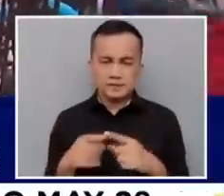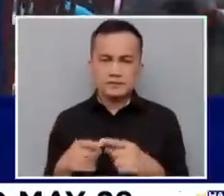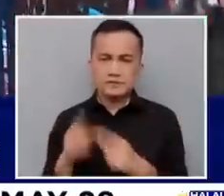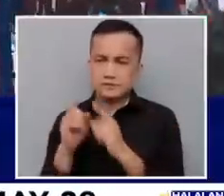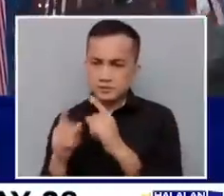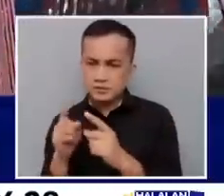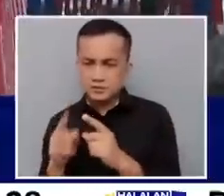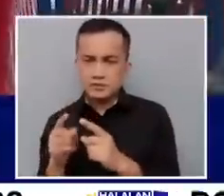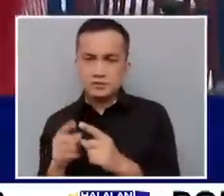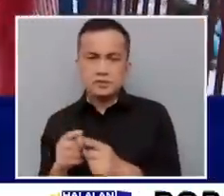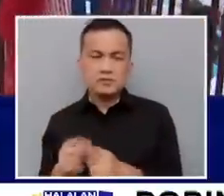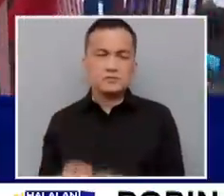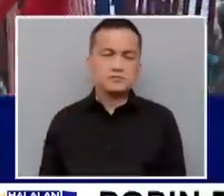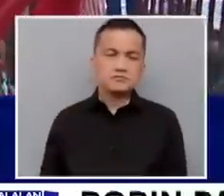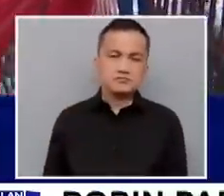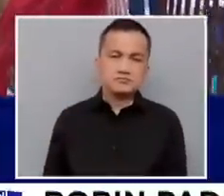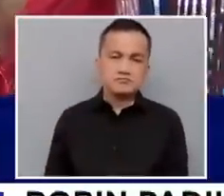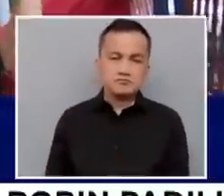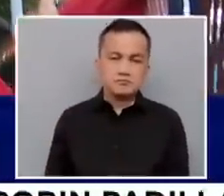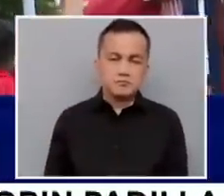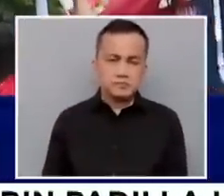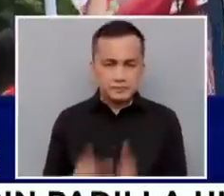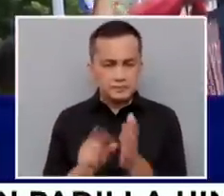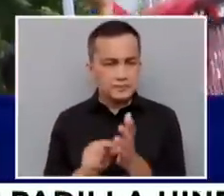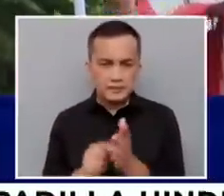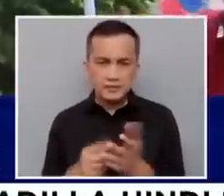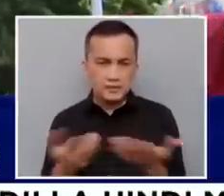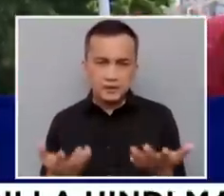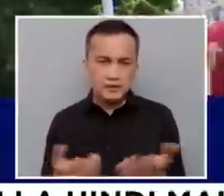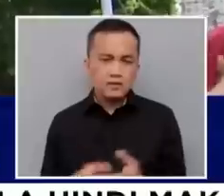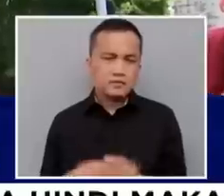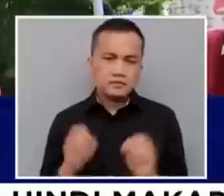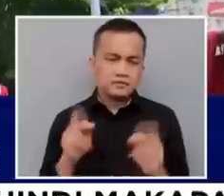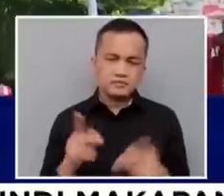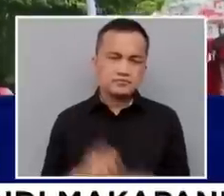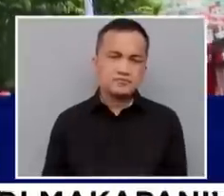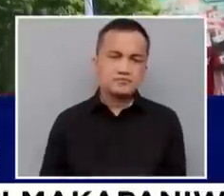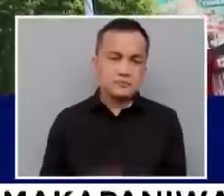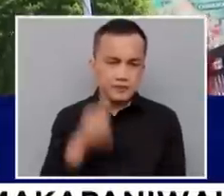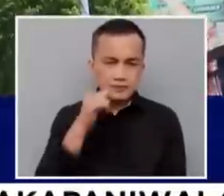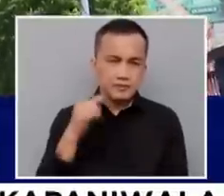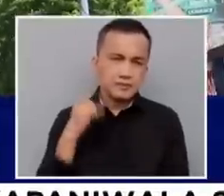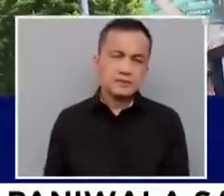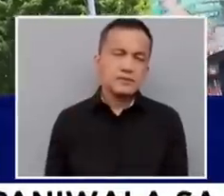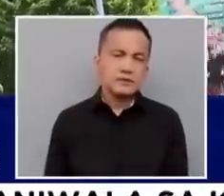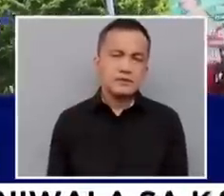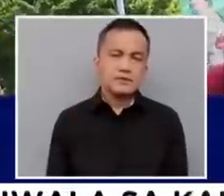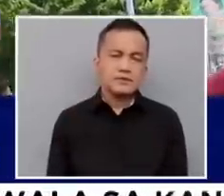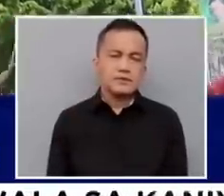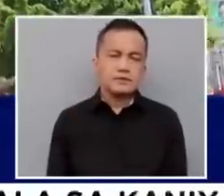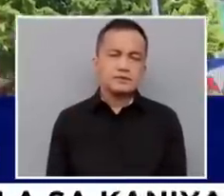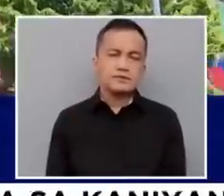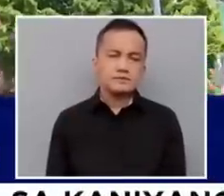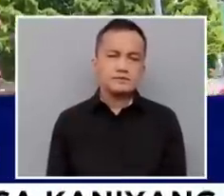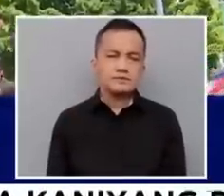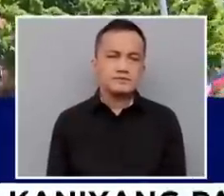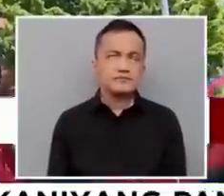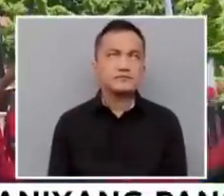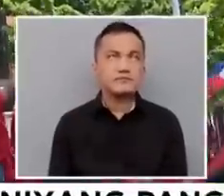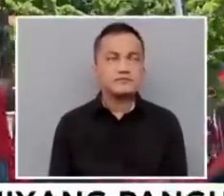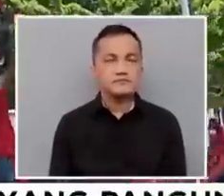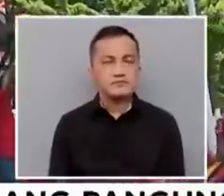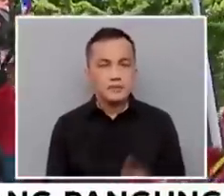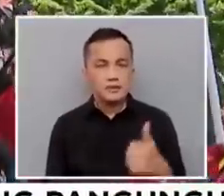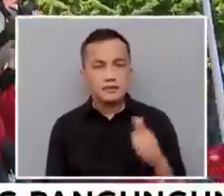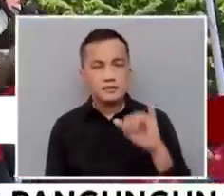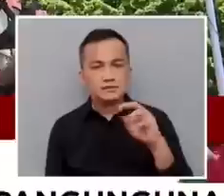of yung news na publication, ganon, walang ganon na opportunity last night. Oo. Alright. And Ina, ang balita ko